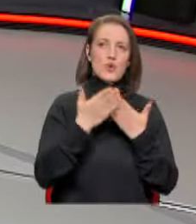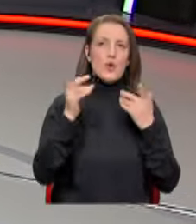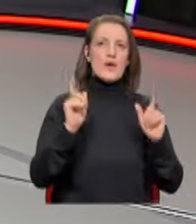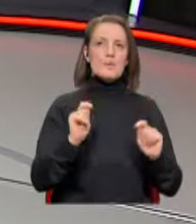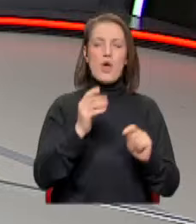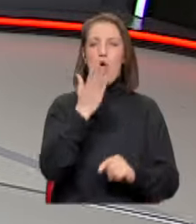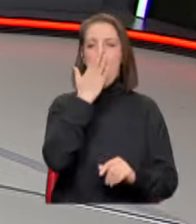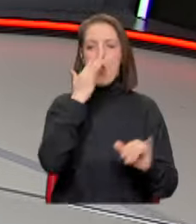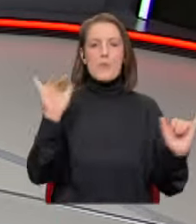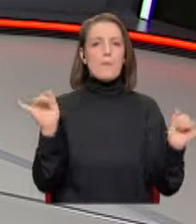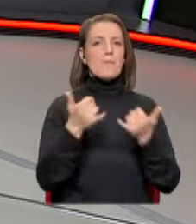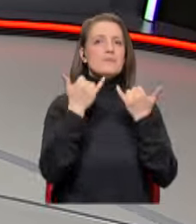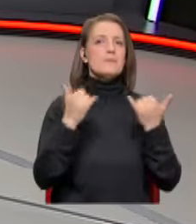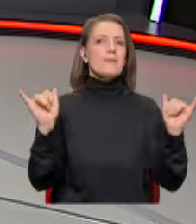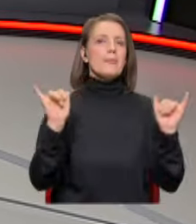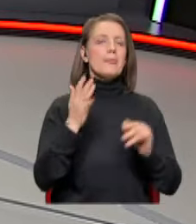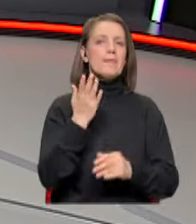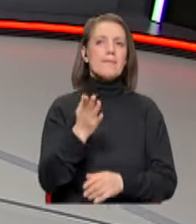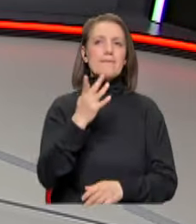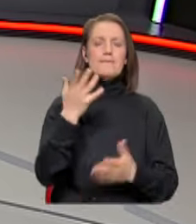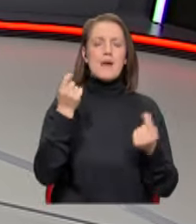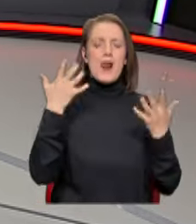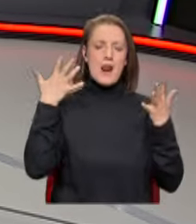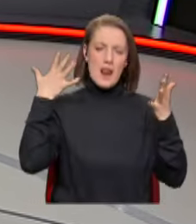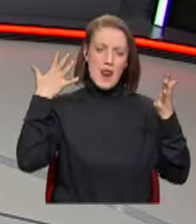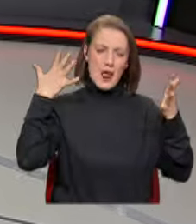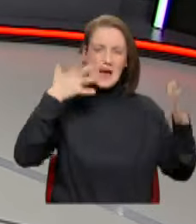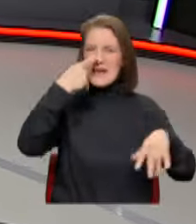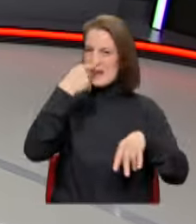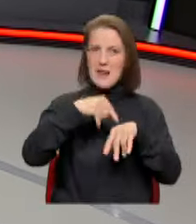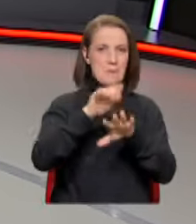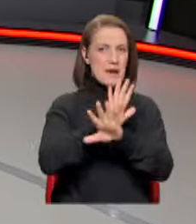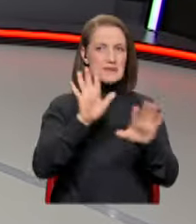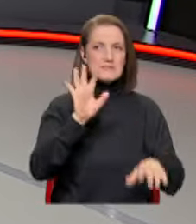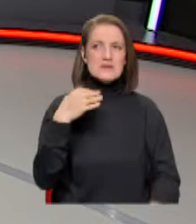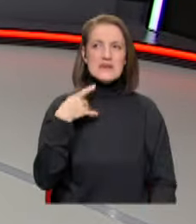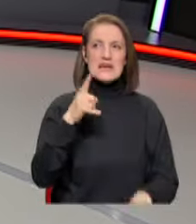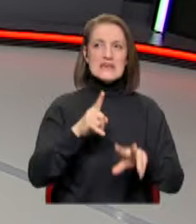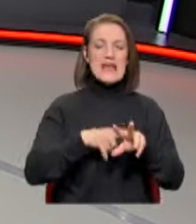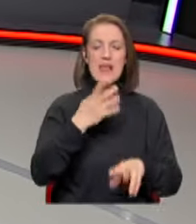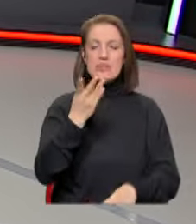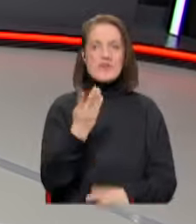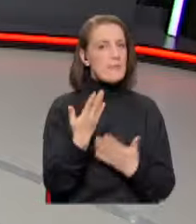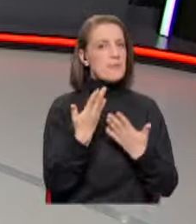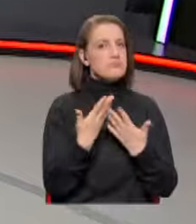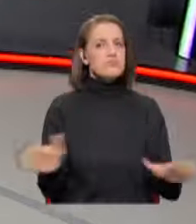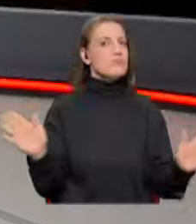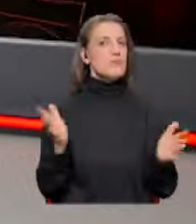ön partiyi yani akıyor para inanamazsınız Biz de şunu düşündük ya Nişan